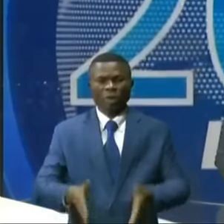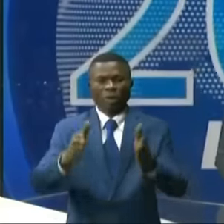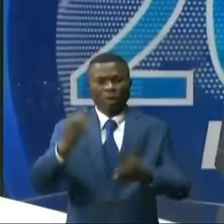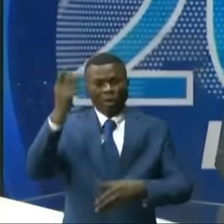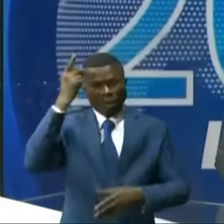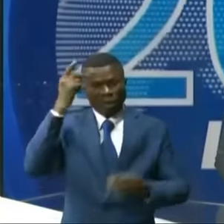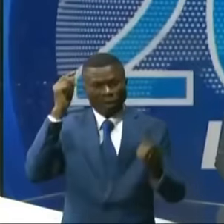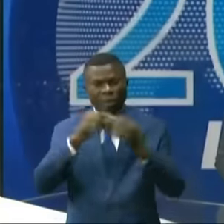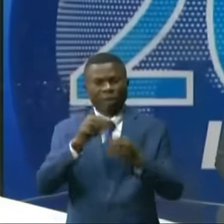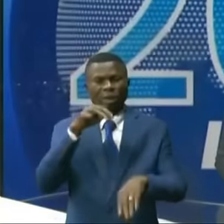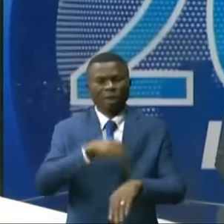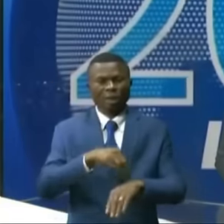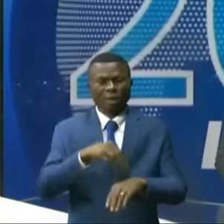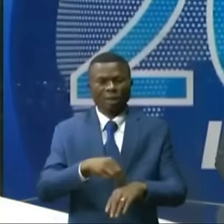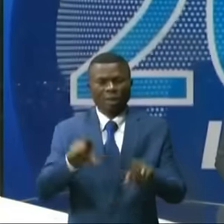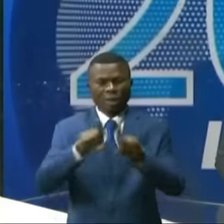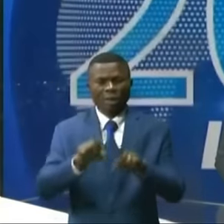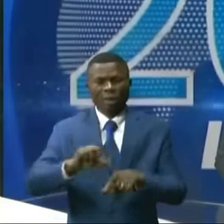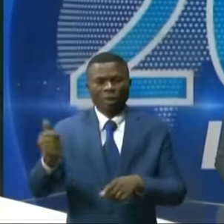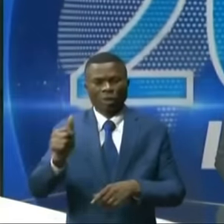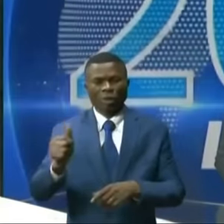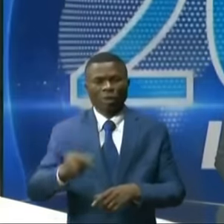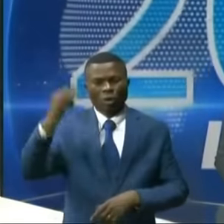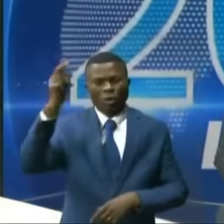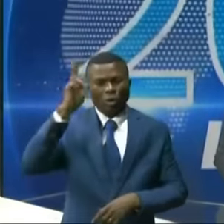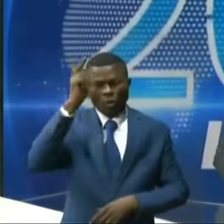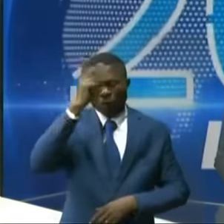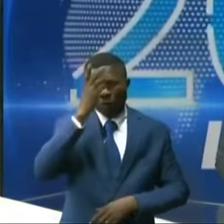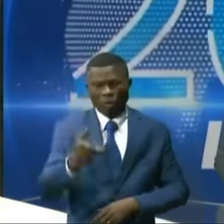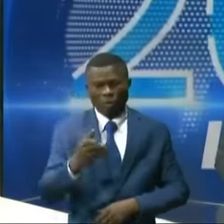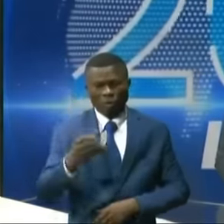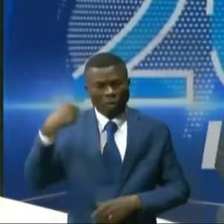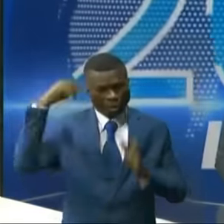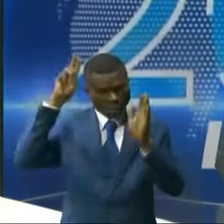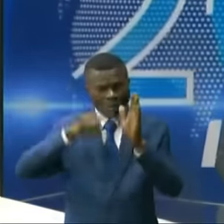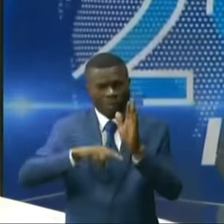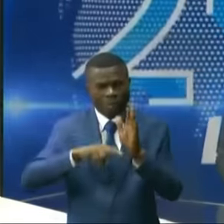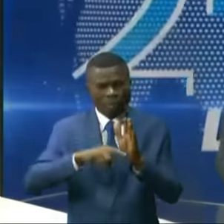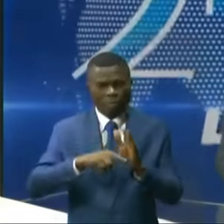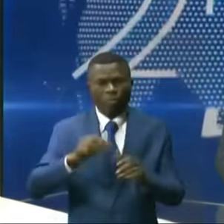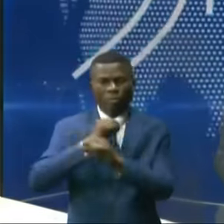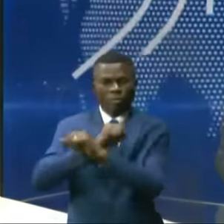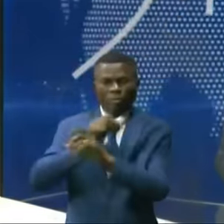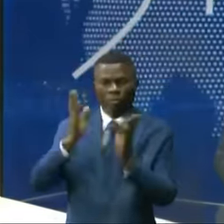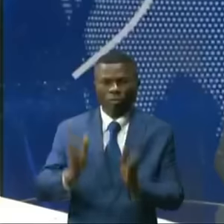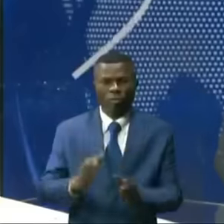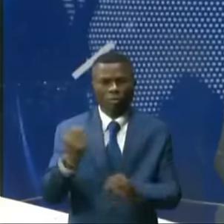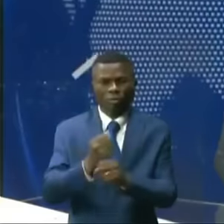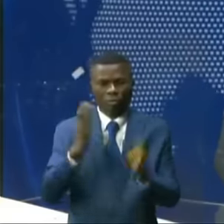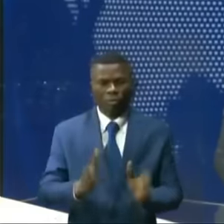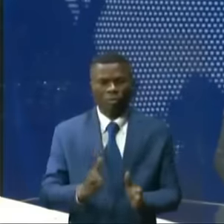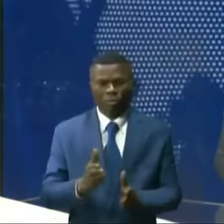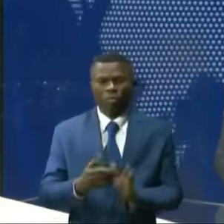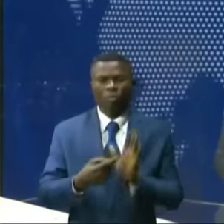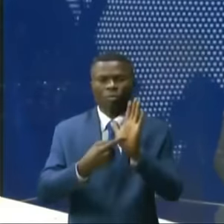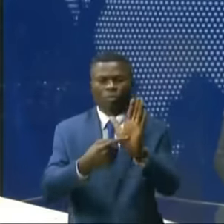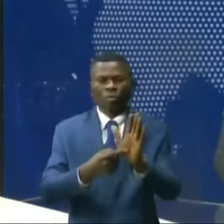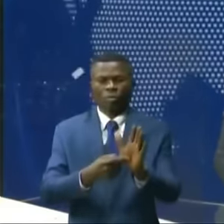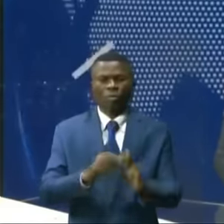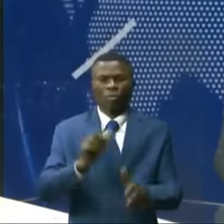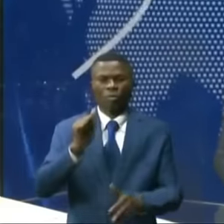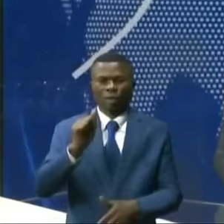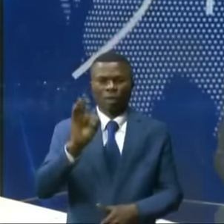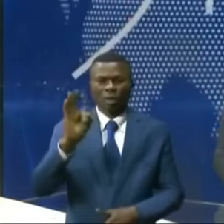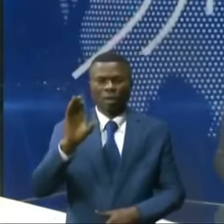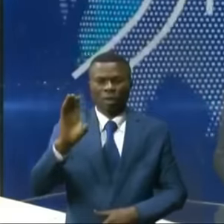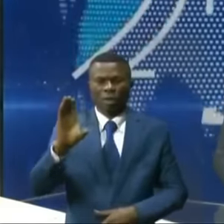Matadi et ceux de kassumbalesa dans le okatonga le gouvernement le syndicat et l'employeurs représentés par la FEC les